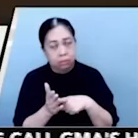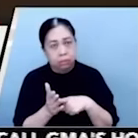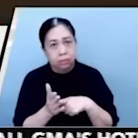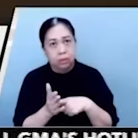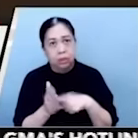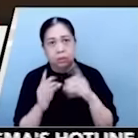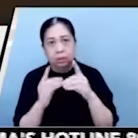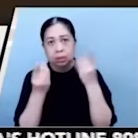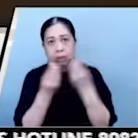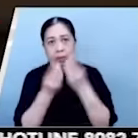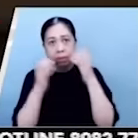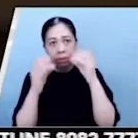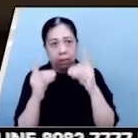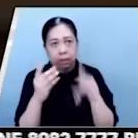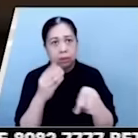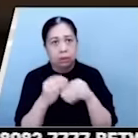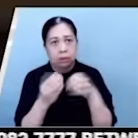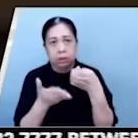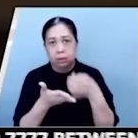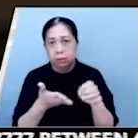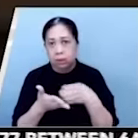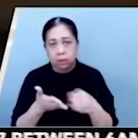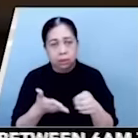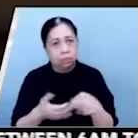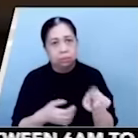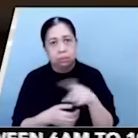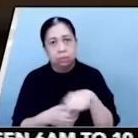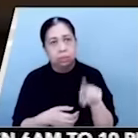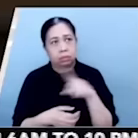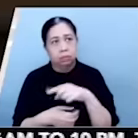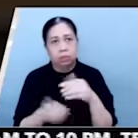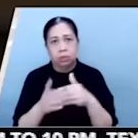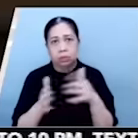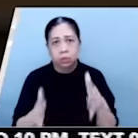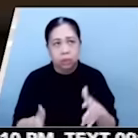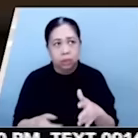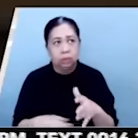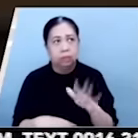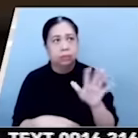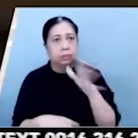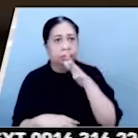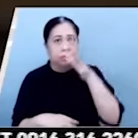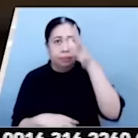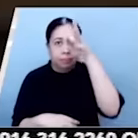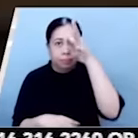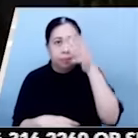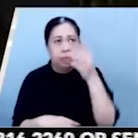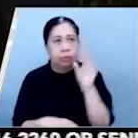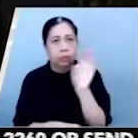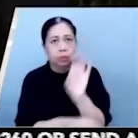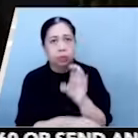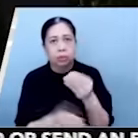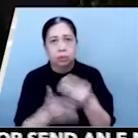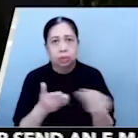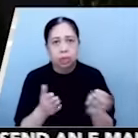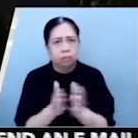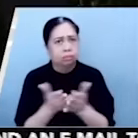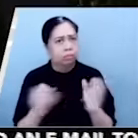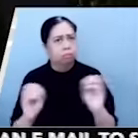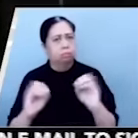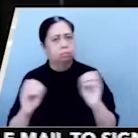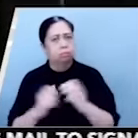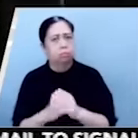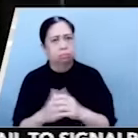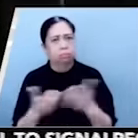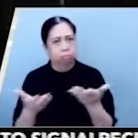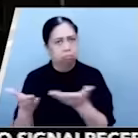na dagdag expenses sa ating mga learners, sa kanilang mga magulang o pagbili ng mga booklets. Bukas din daw ang kagawaran sa